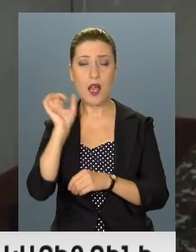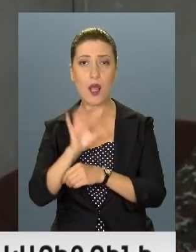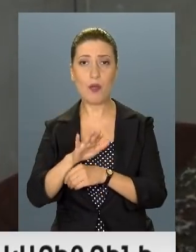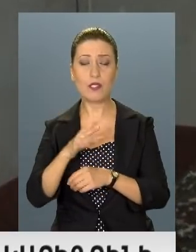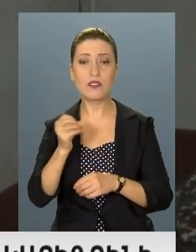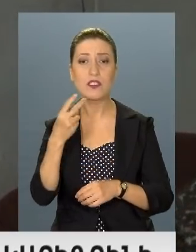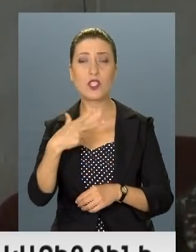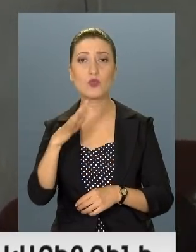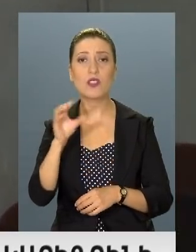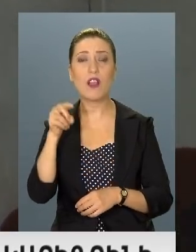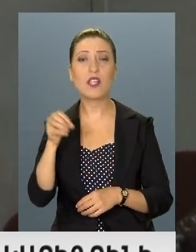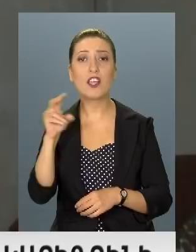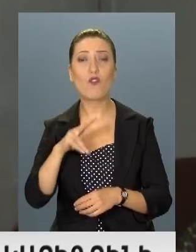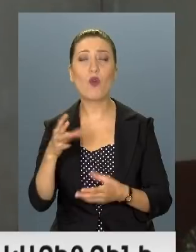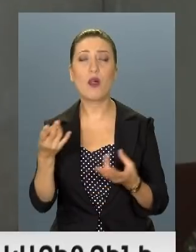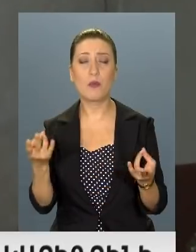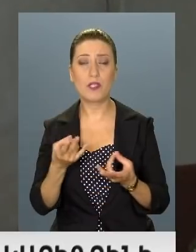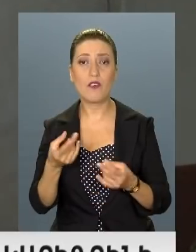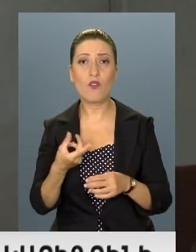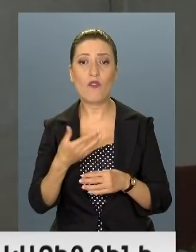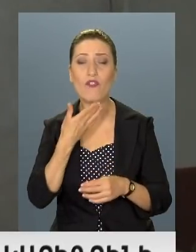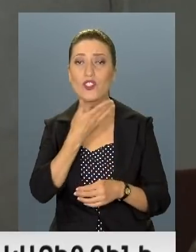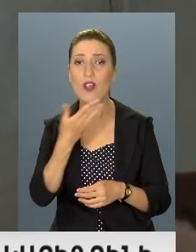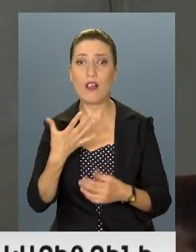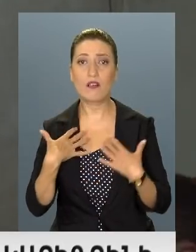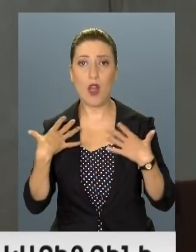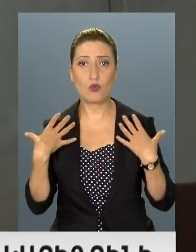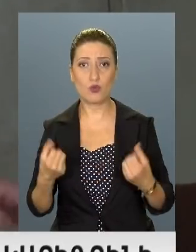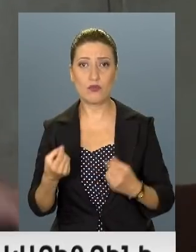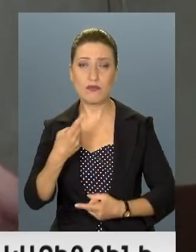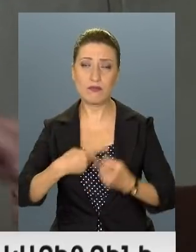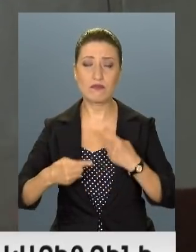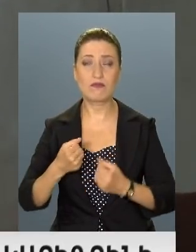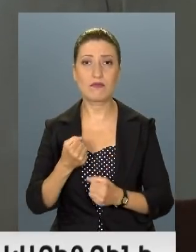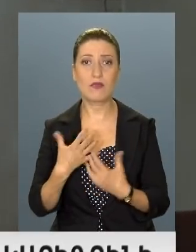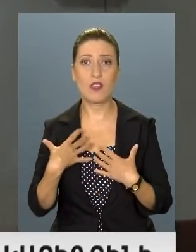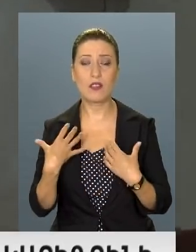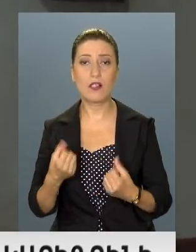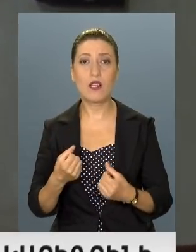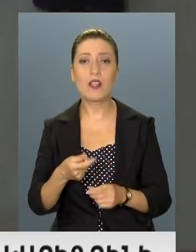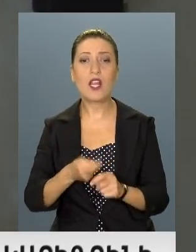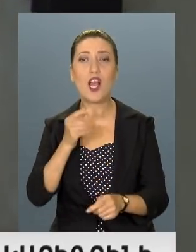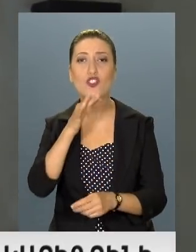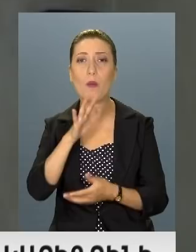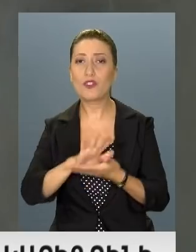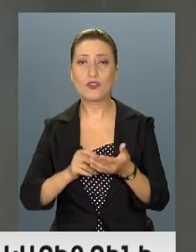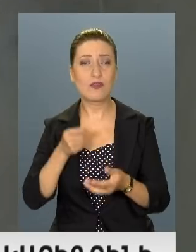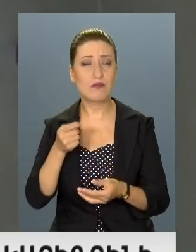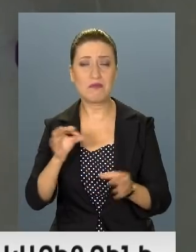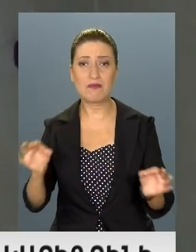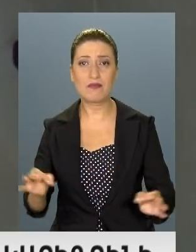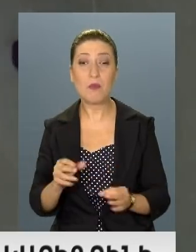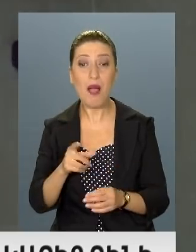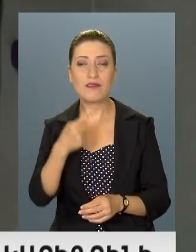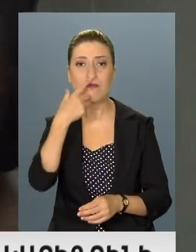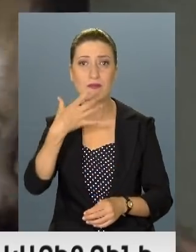35,000 եվրո է պետք և 6 շաբաթ բուժում, որ ամբողջովին վերականգնի առողջությունը։ Երկար ժամանակ չէր դիմում ոչ մեկին։ Միայն վերջի տարում, երբ